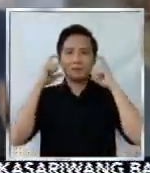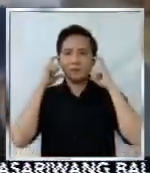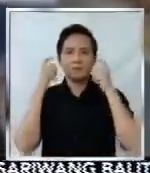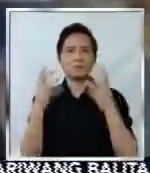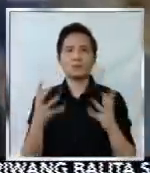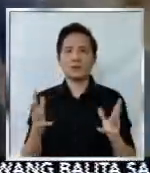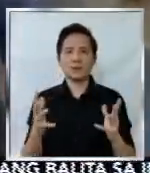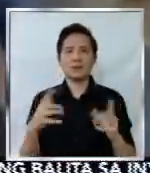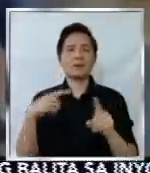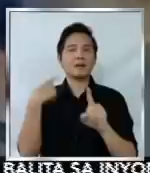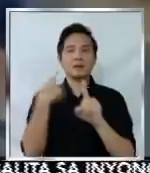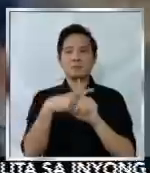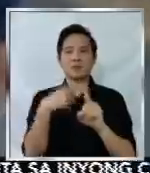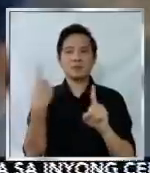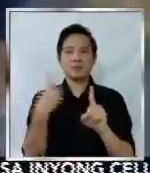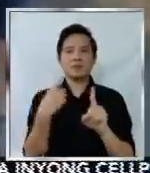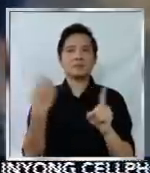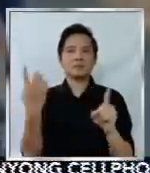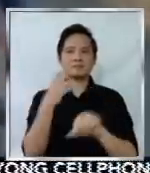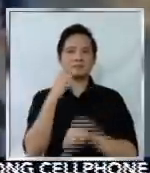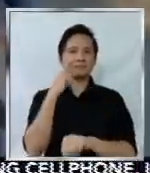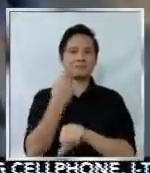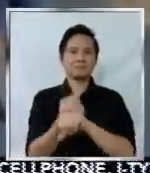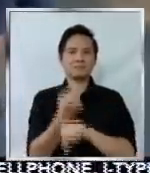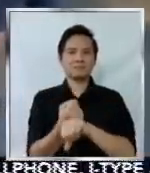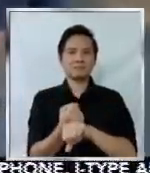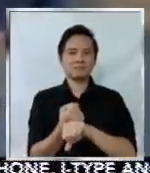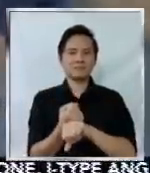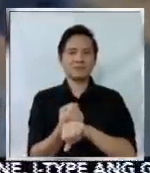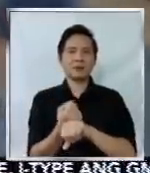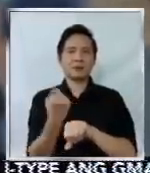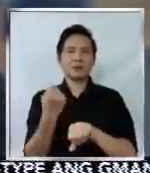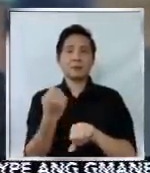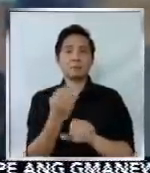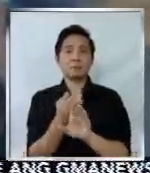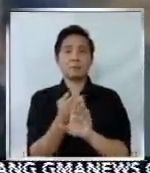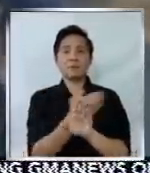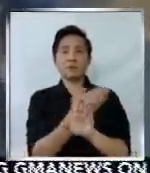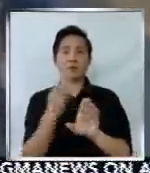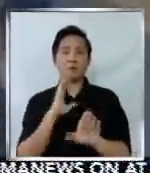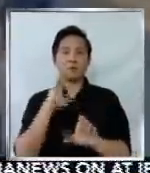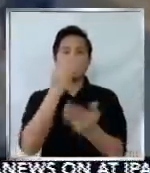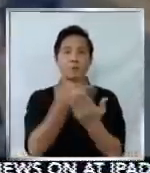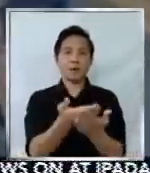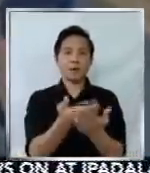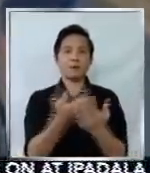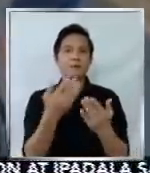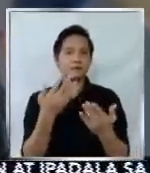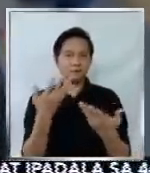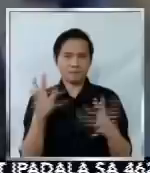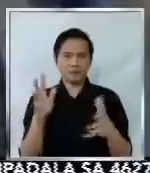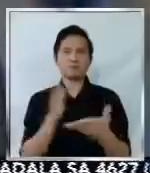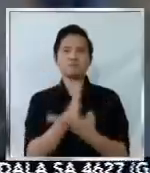Kasi bago kami ng huli, pinaikutan na namin sila sa mga barangay tanod at tinatawanan lang po ng